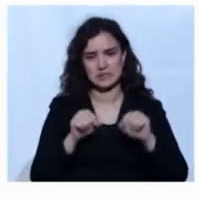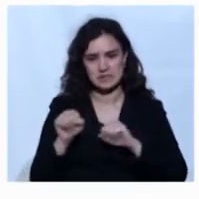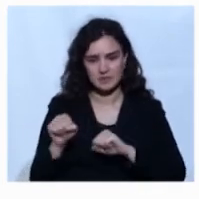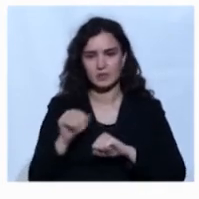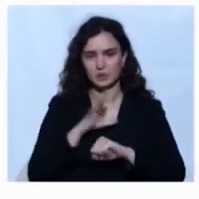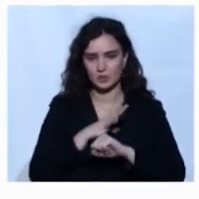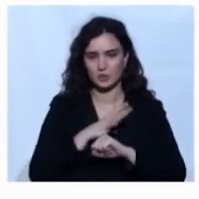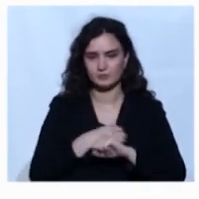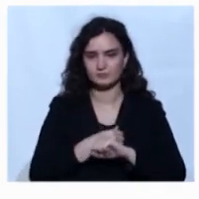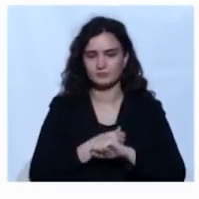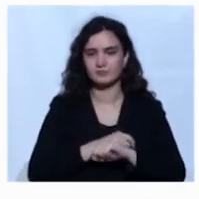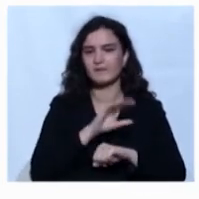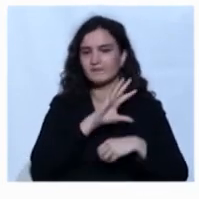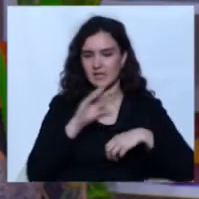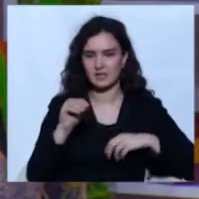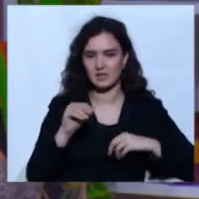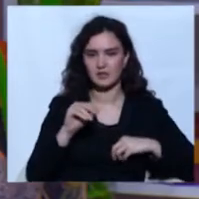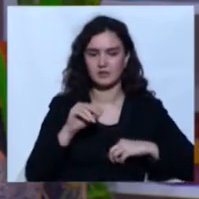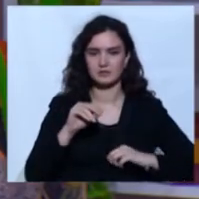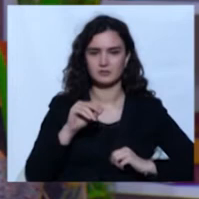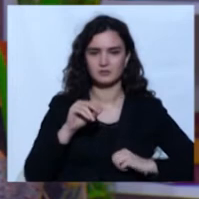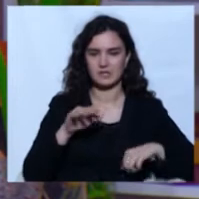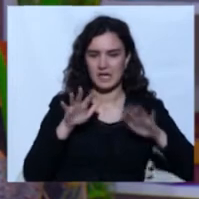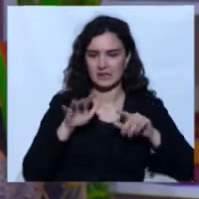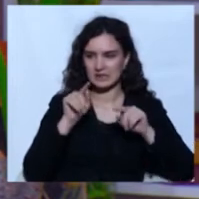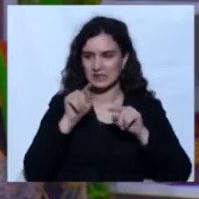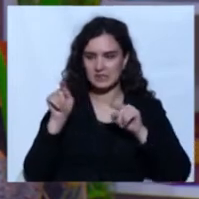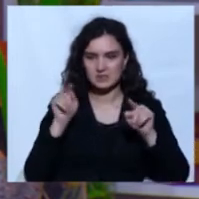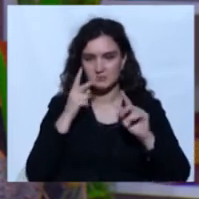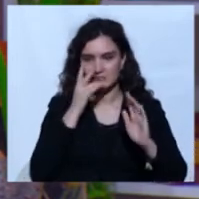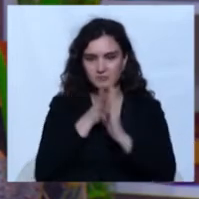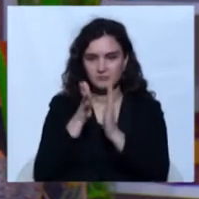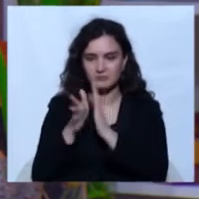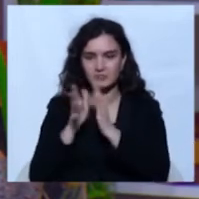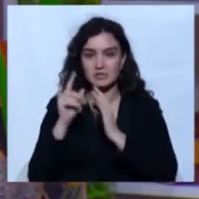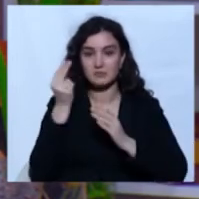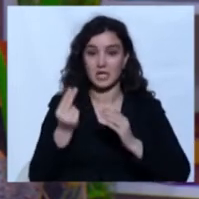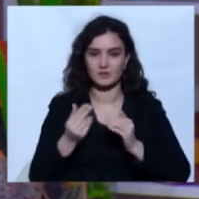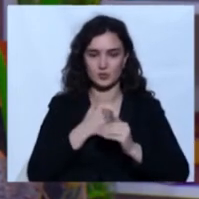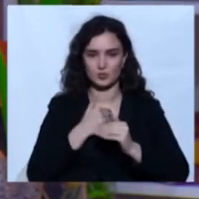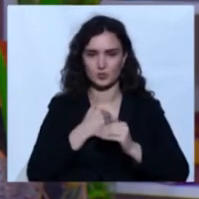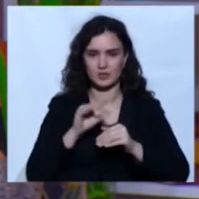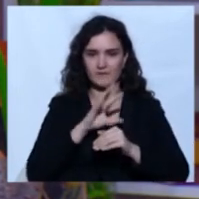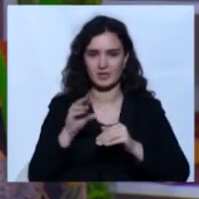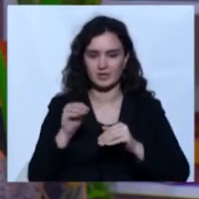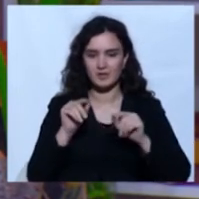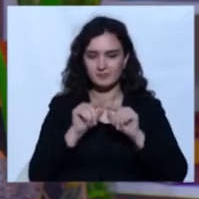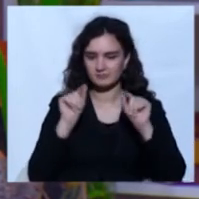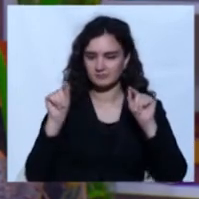შესაძლებელი იყო ყველა წერტილის დადგენა, რისი დახატვაც მხატვარს უნდოდა, ყველა